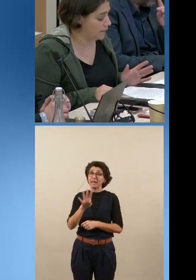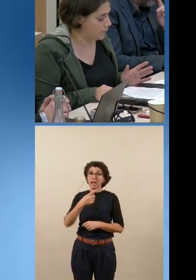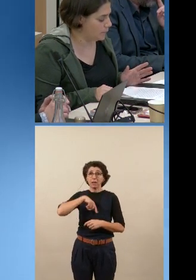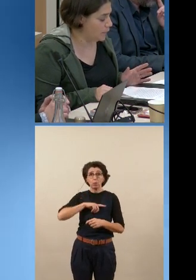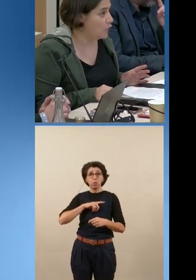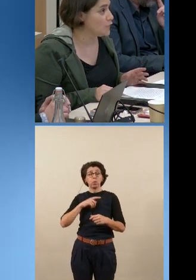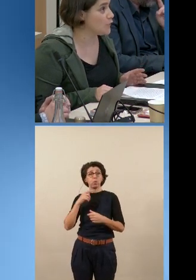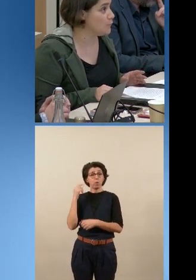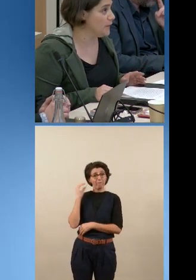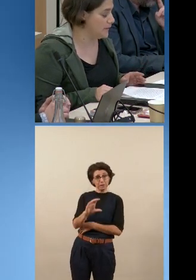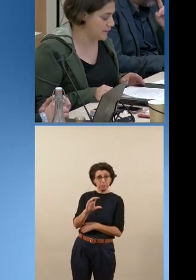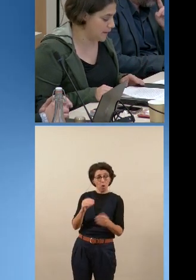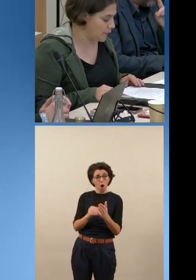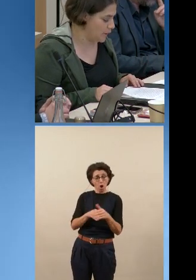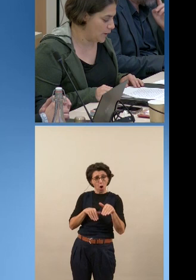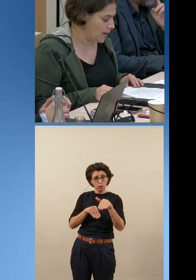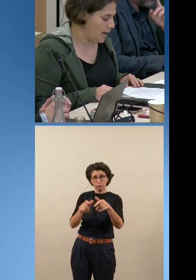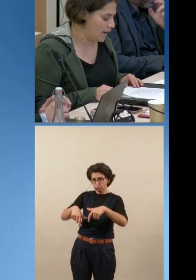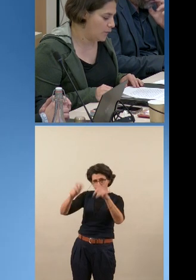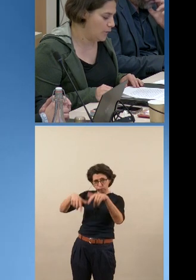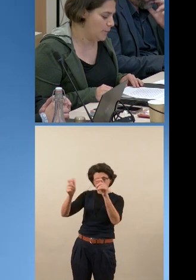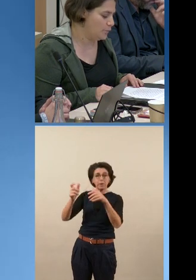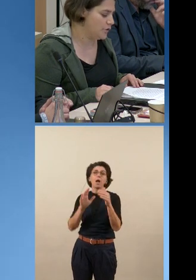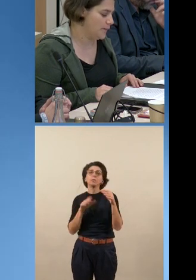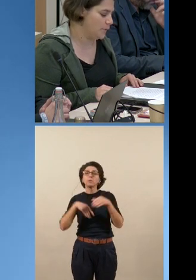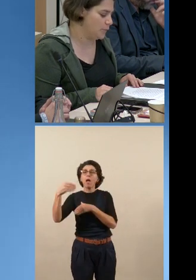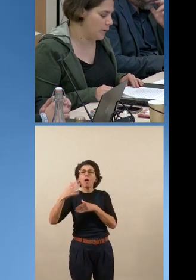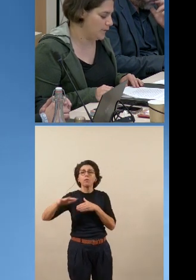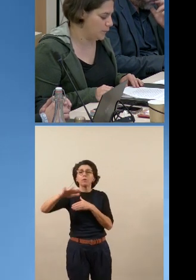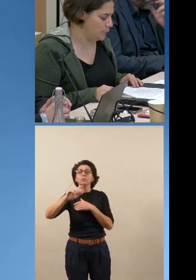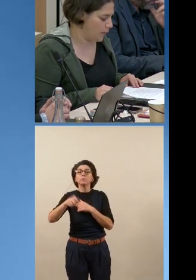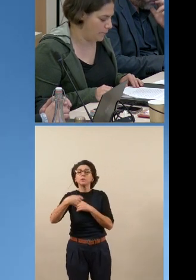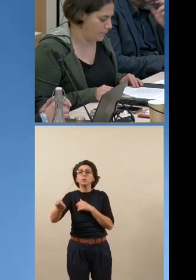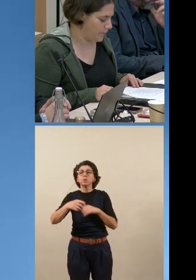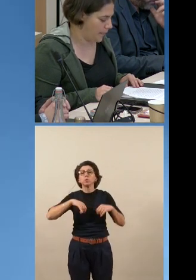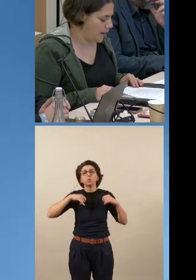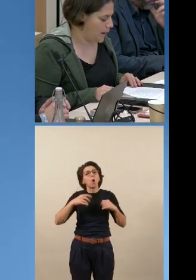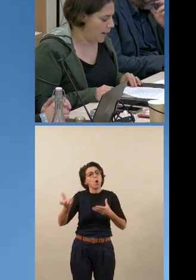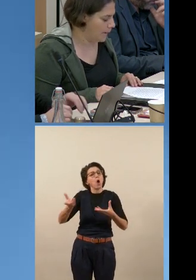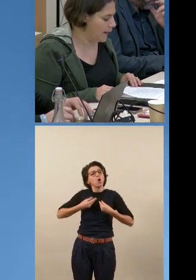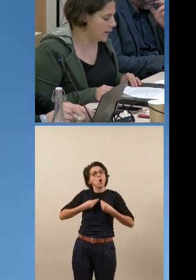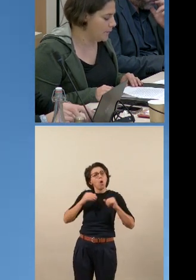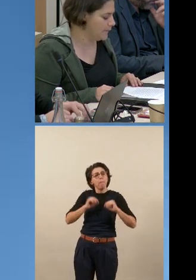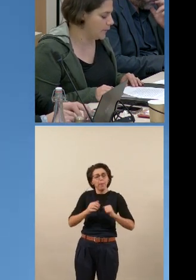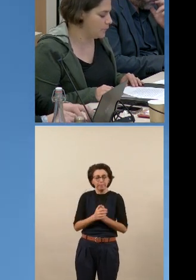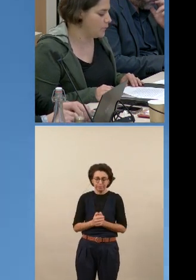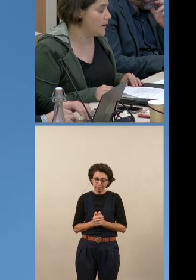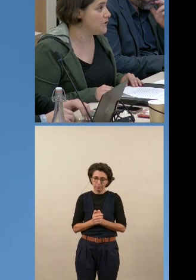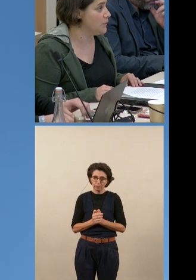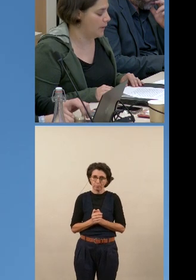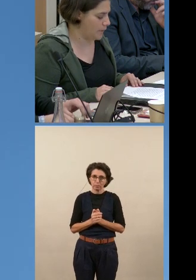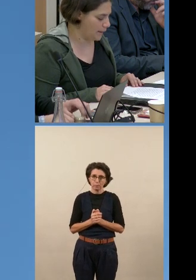sur les bâtiments sans oublier les extérieurs accueillant les plus jeunes des grenobloises et grenoblois après la réhabilitation de